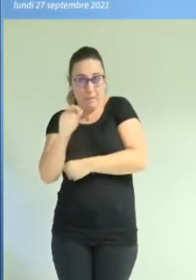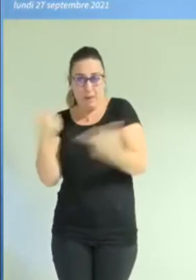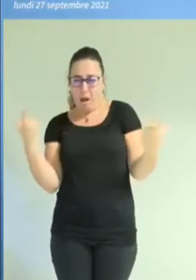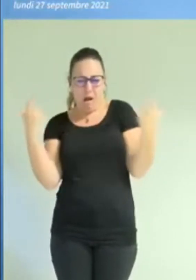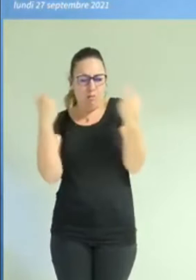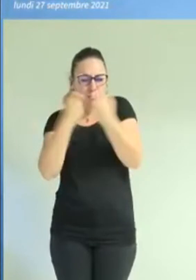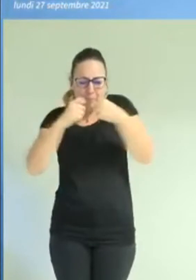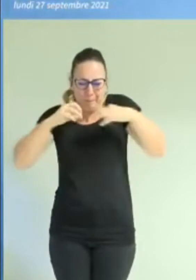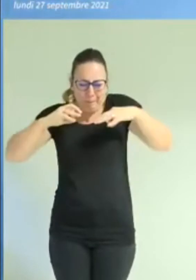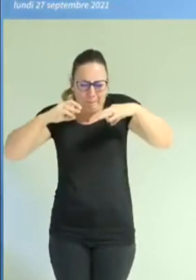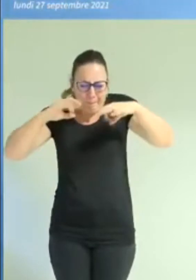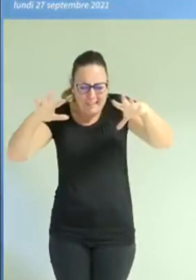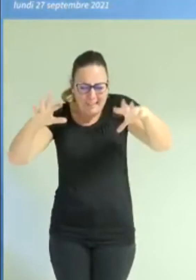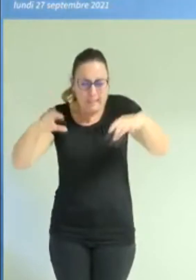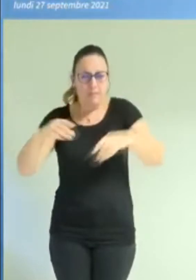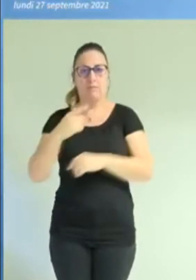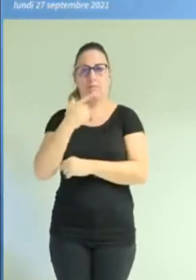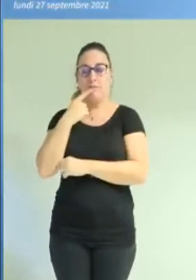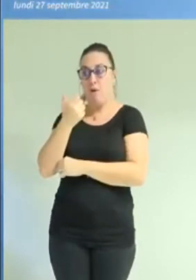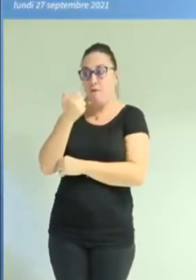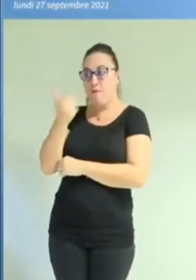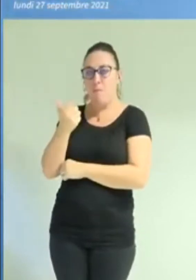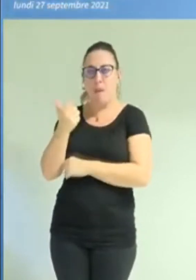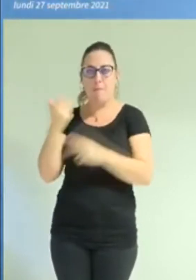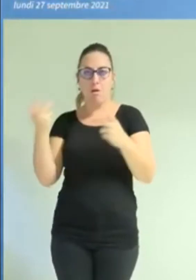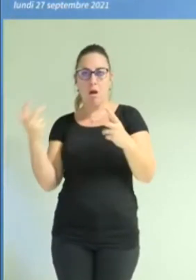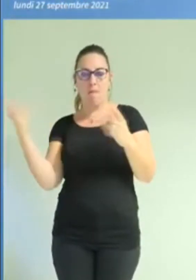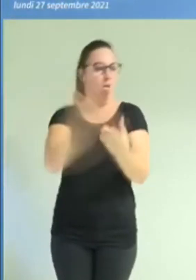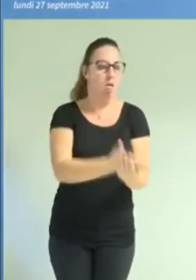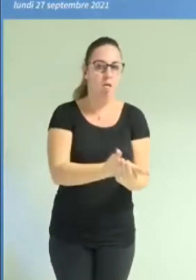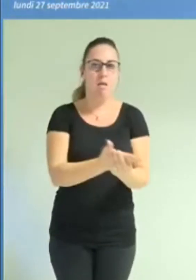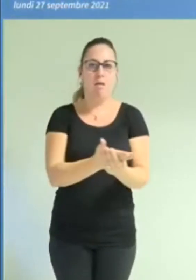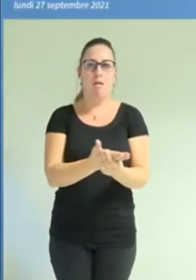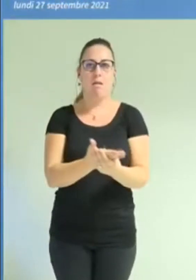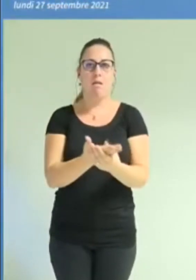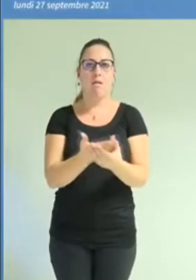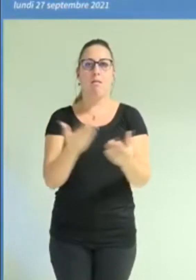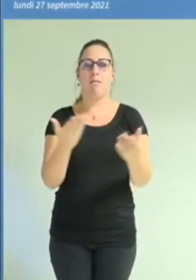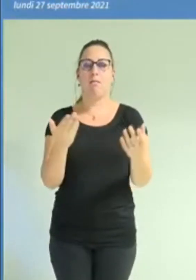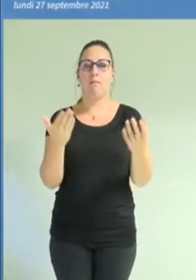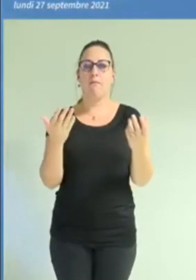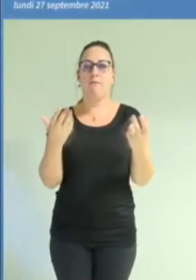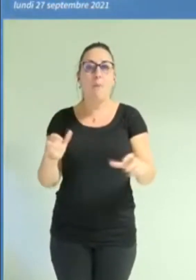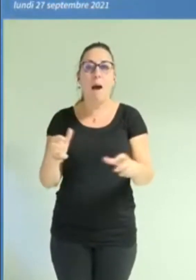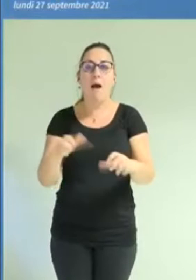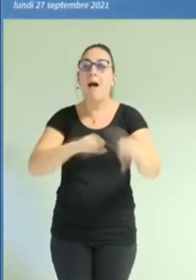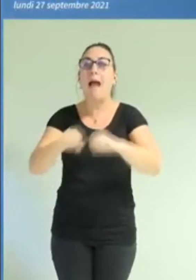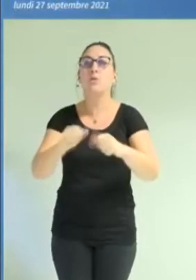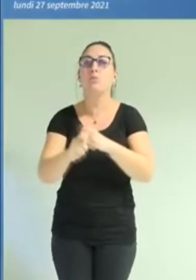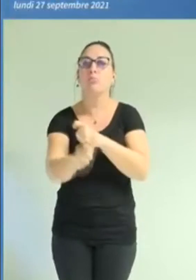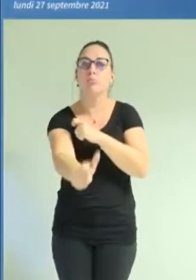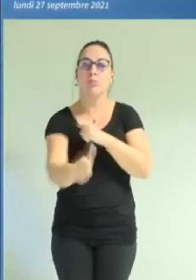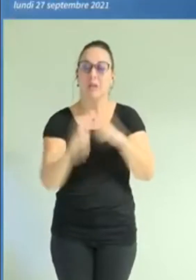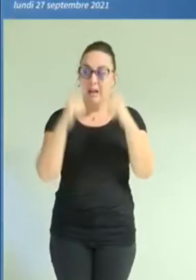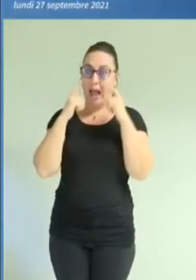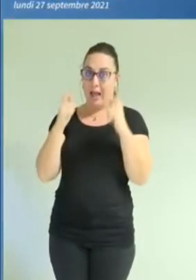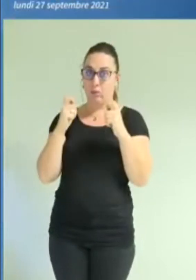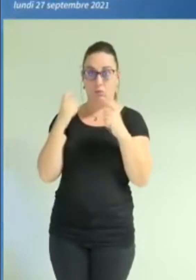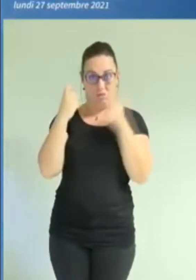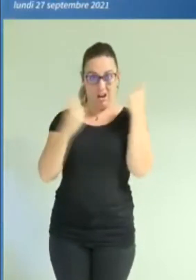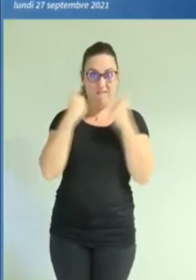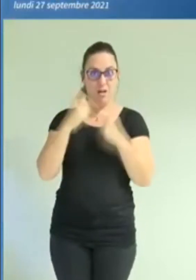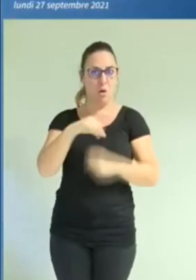vous coupez les pattes, vous voulez l'empêcher d'agir. Je rappelle qu'il s'agit bientôt d'envoyer les forces de